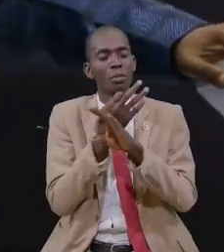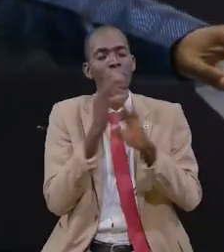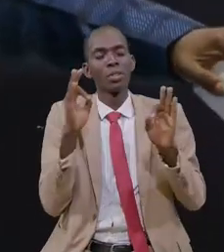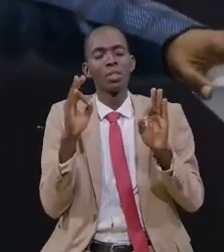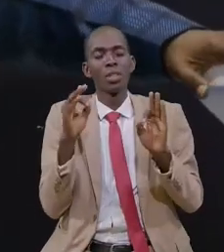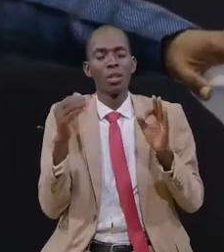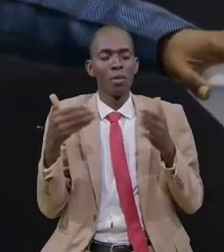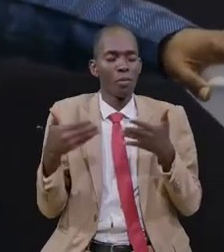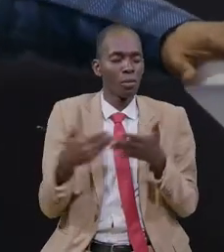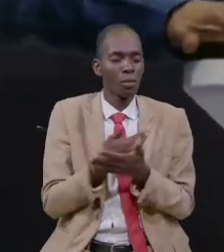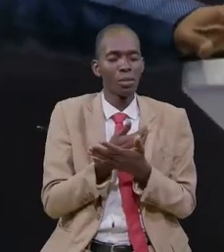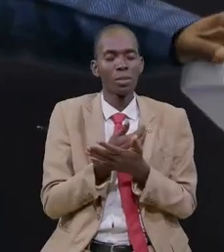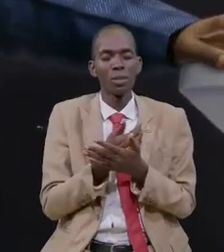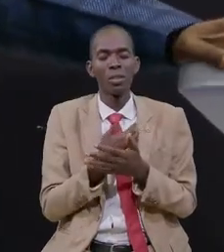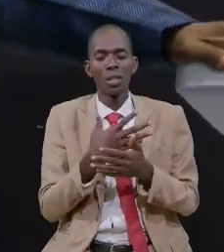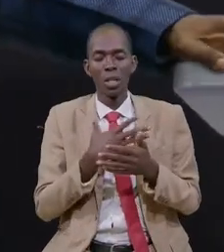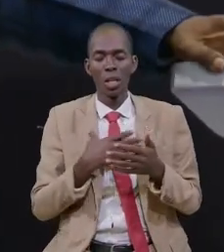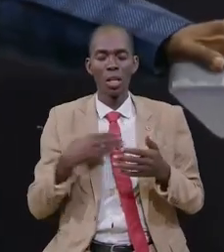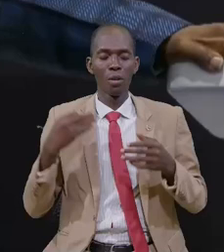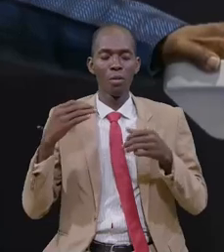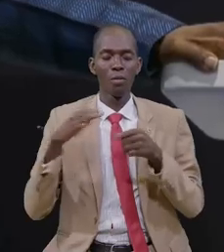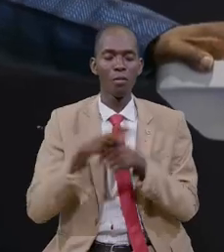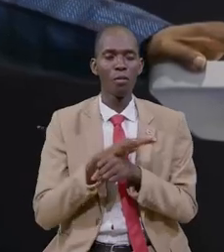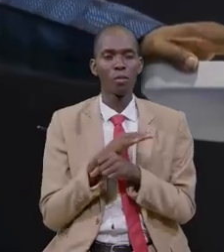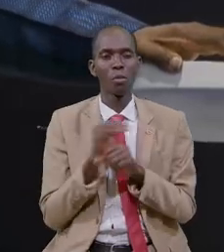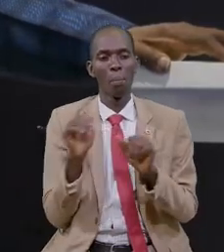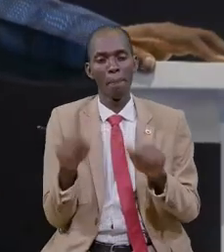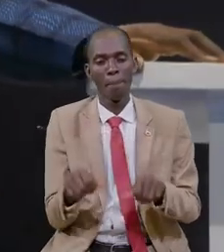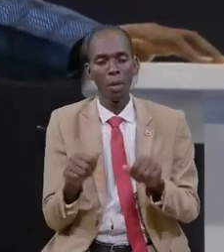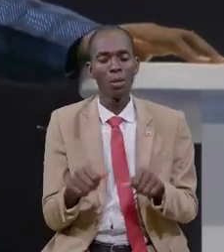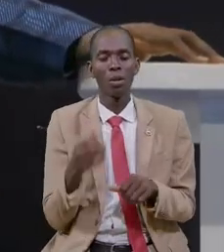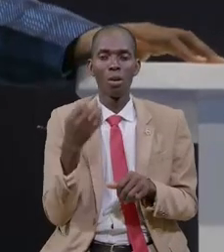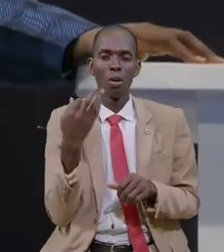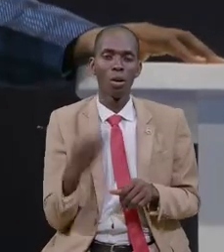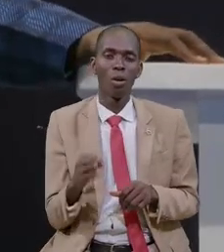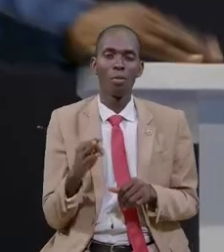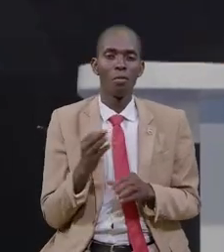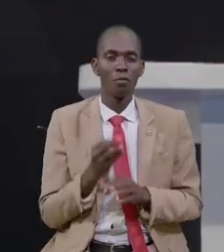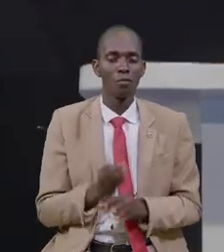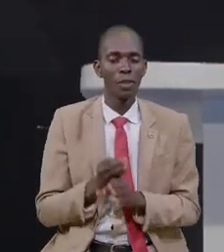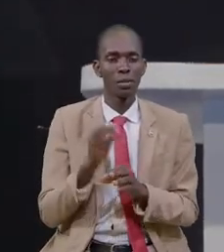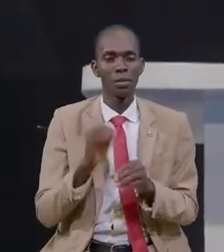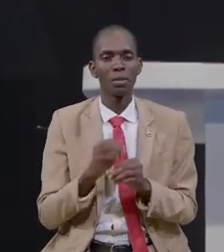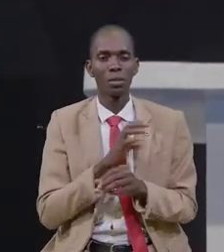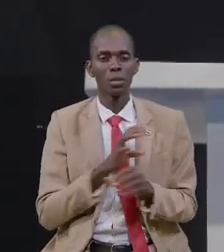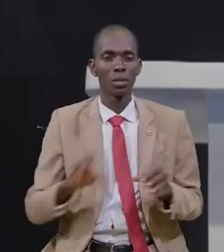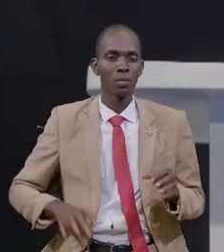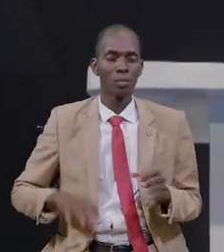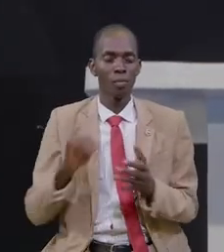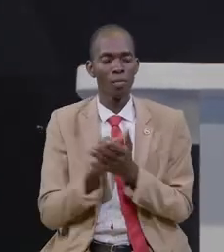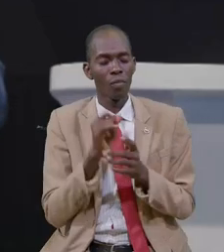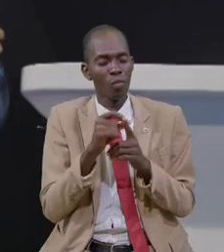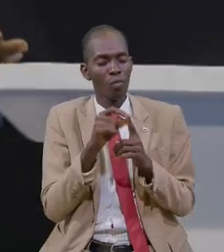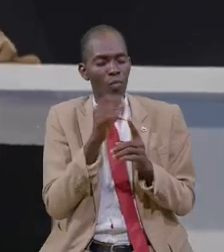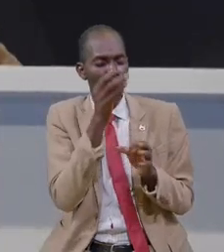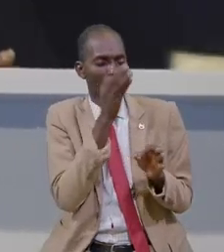Les possibilités gratuites, fraîches et complètes de la foi en Christ. Ce mot